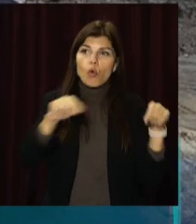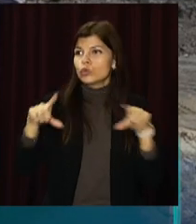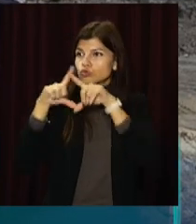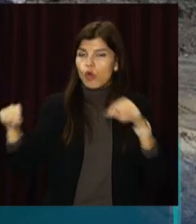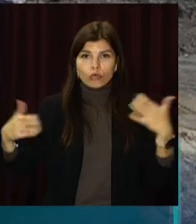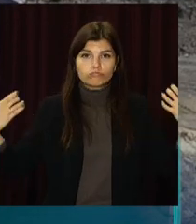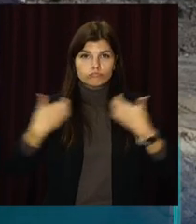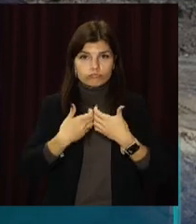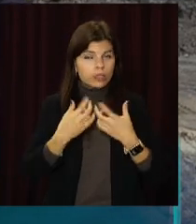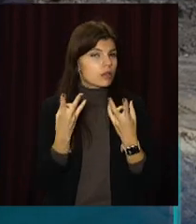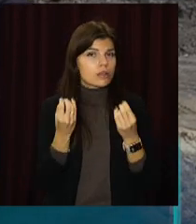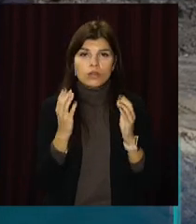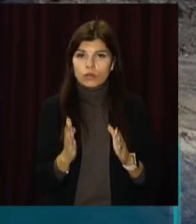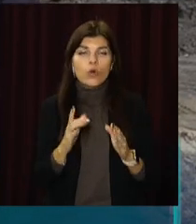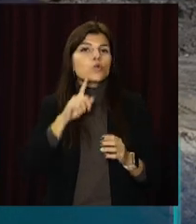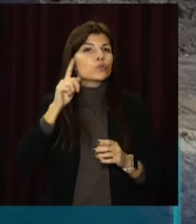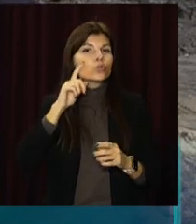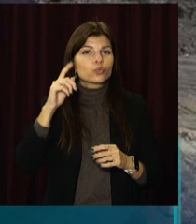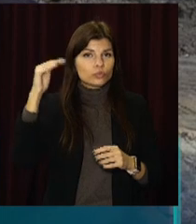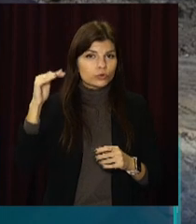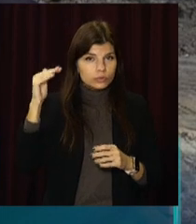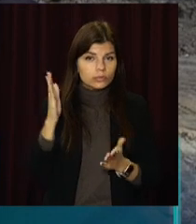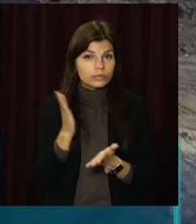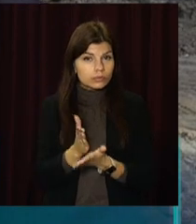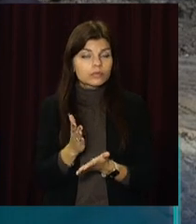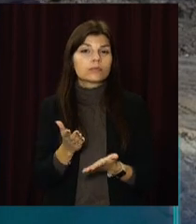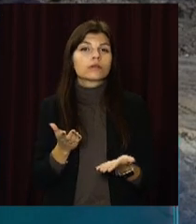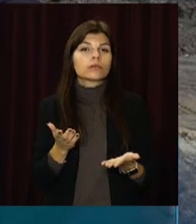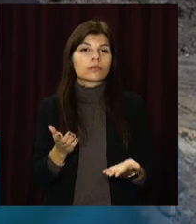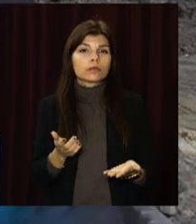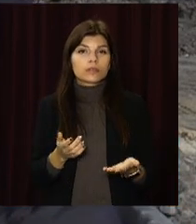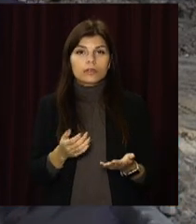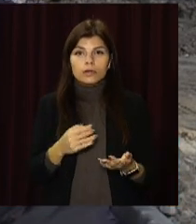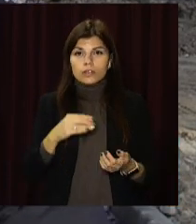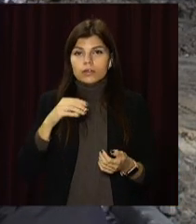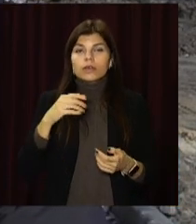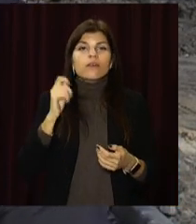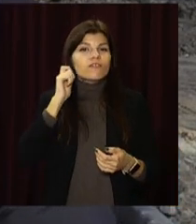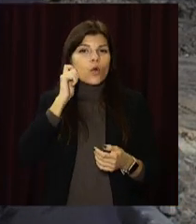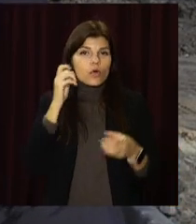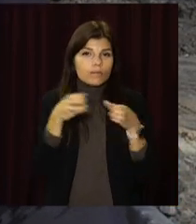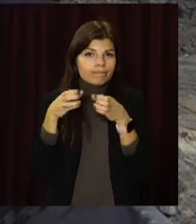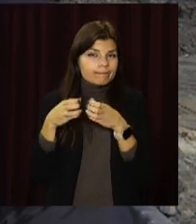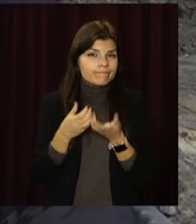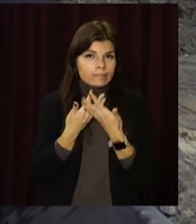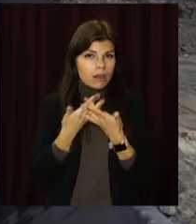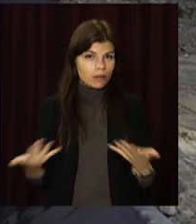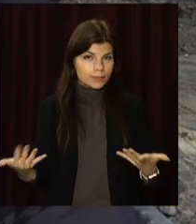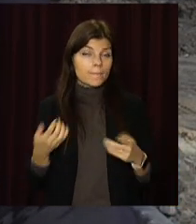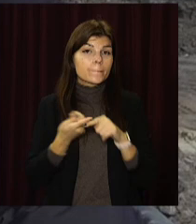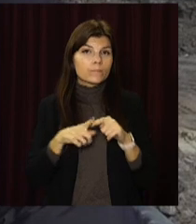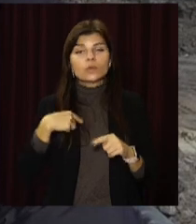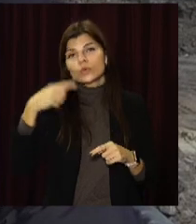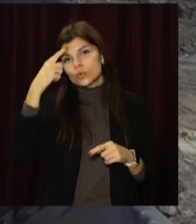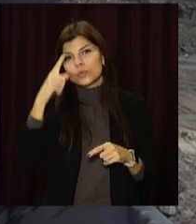і юношеські змагання, і різні вікові категорії. Тому я думаю, що